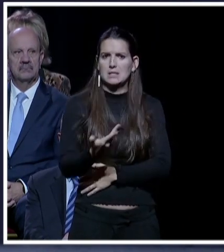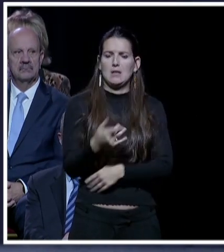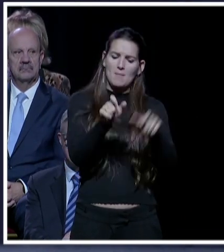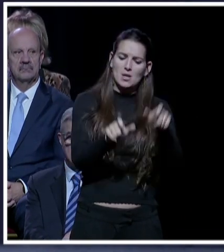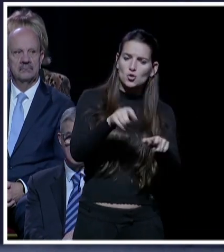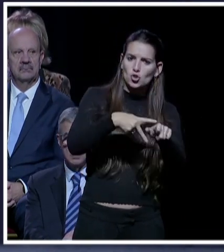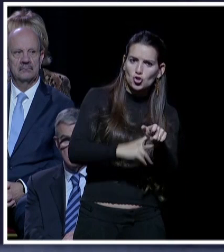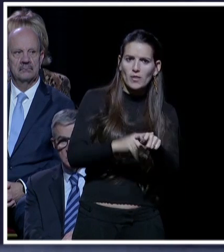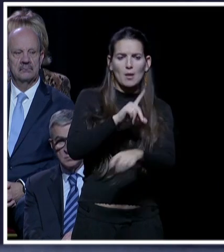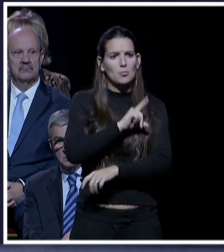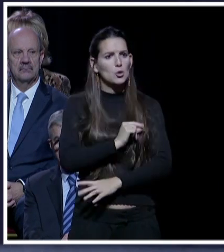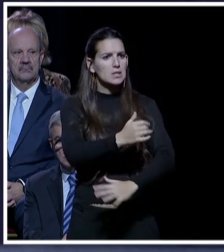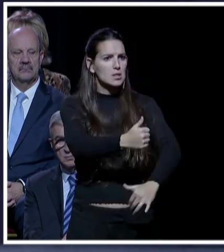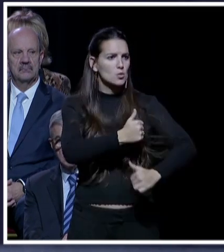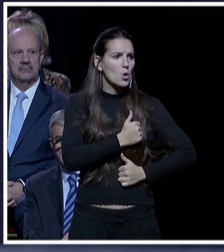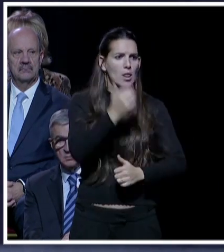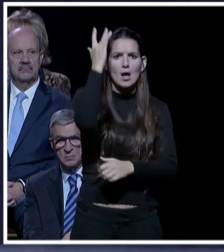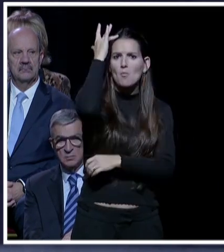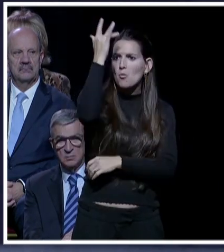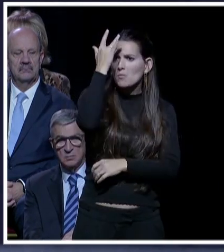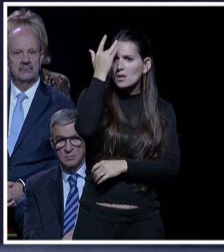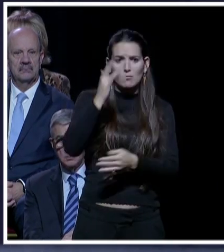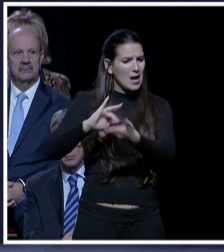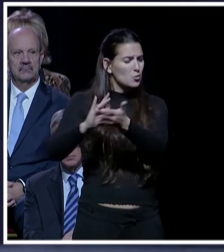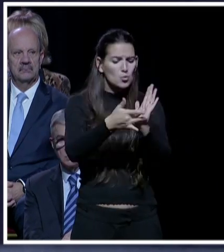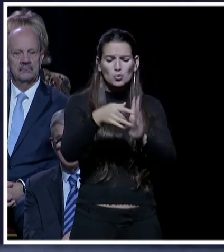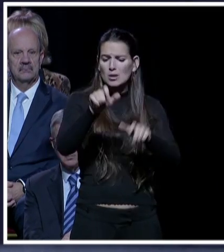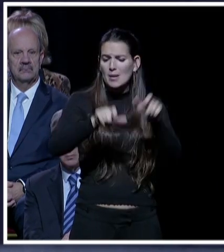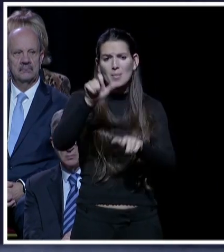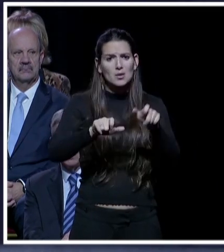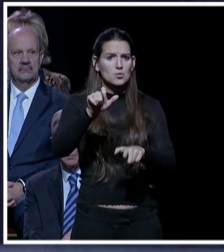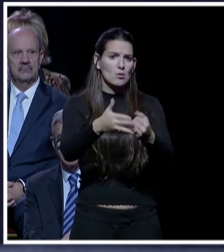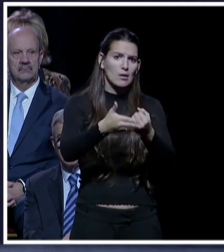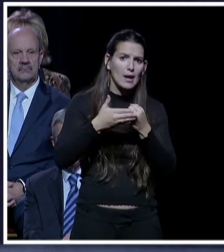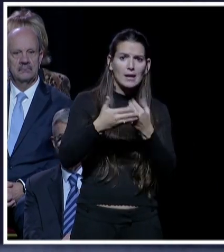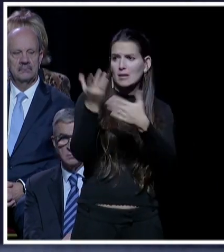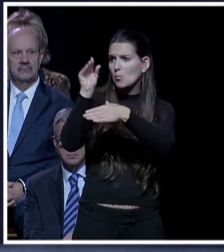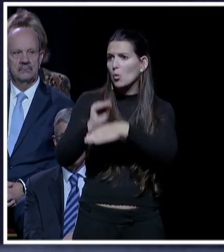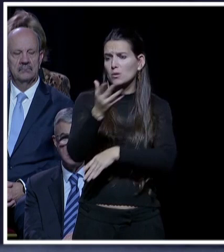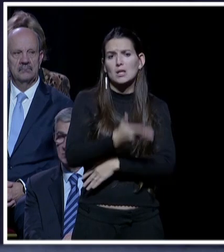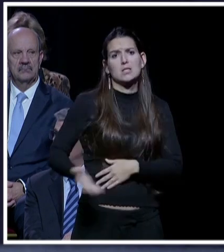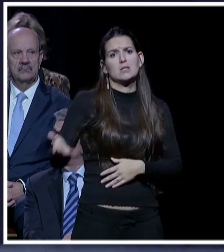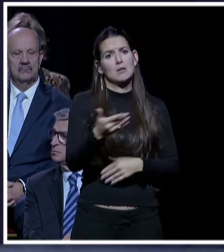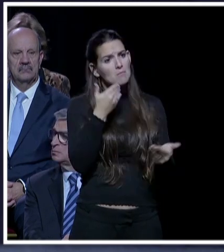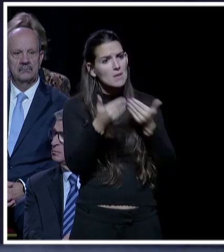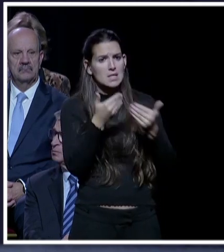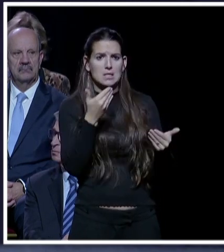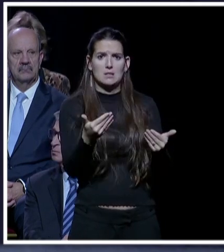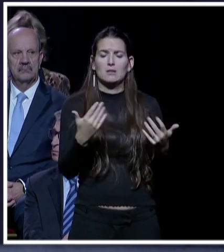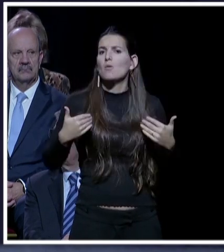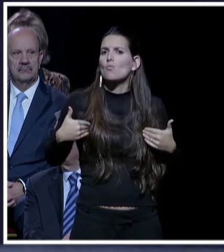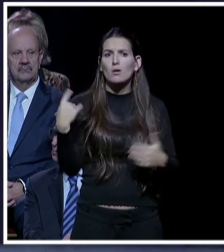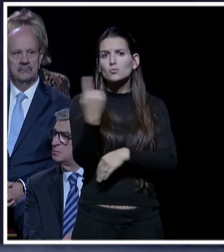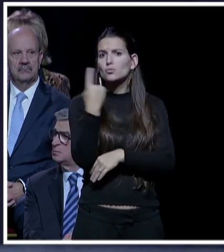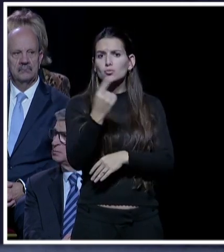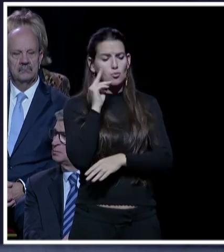gendarmes, aux soldats, aux pompiers, à tous ceux qui veillent sur nos libertés avec tellement de courage. Merci, j'admire toujours leur